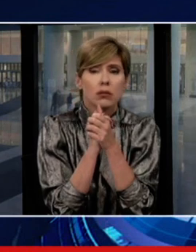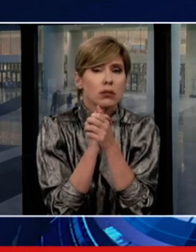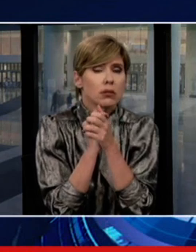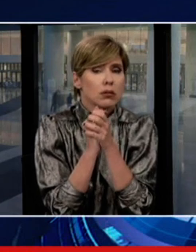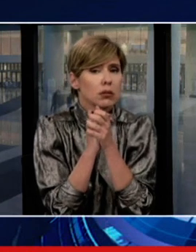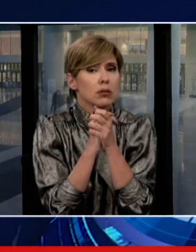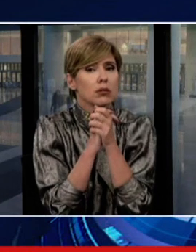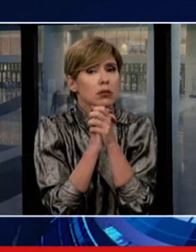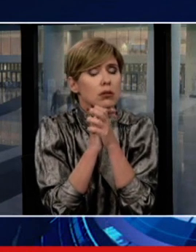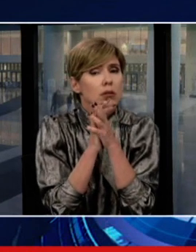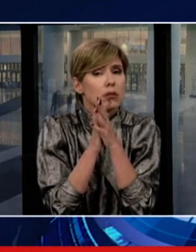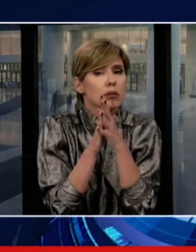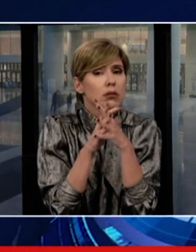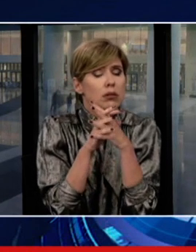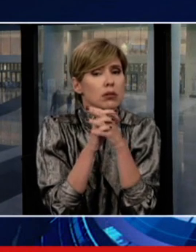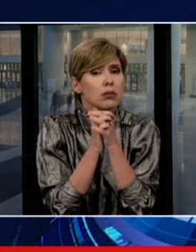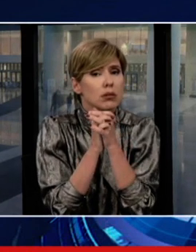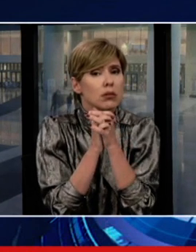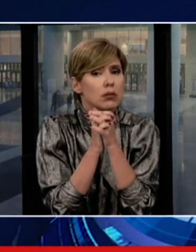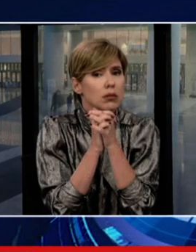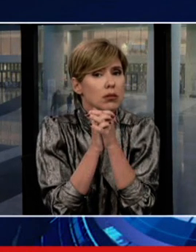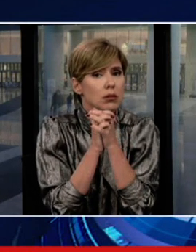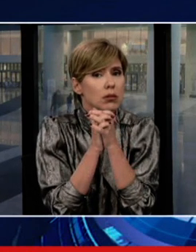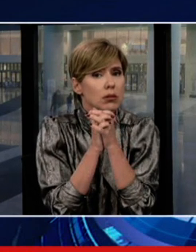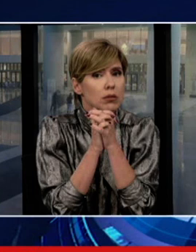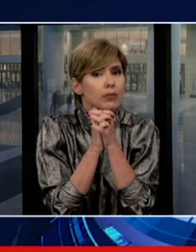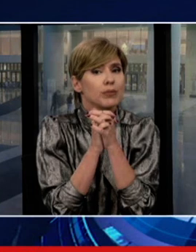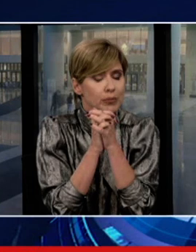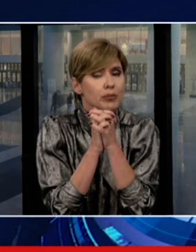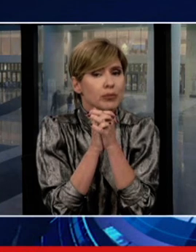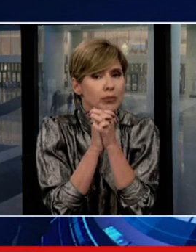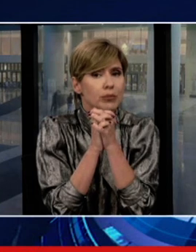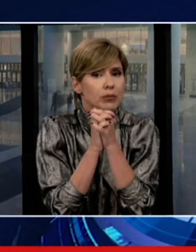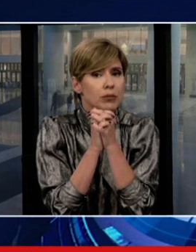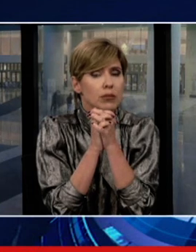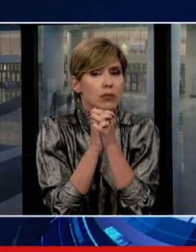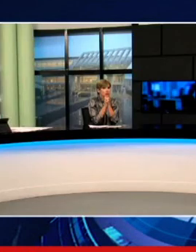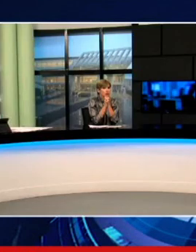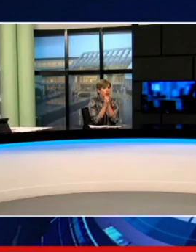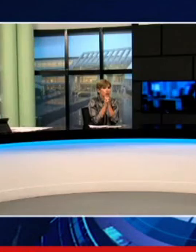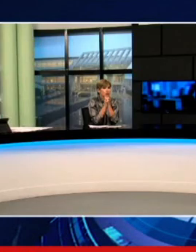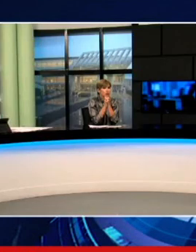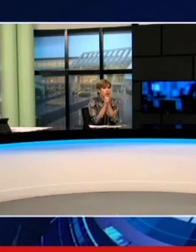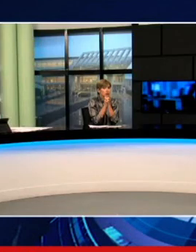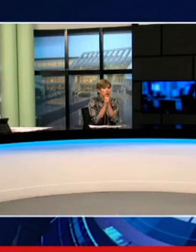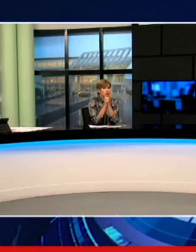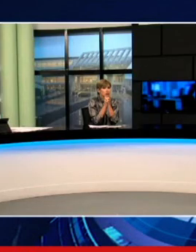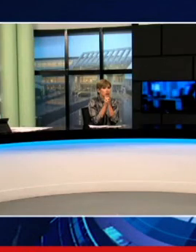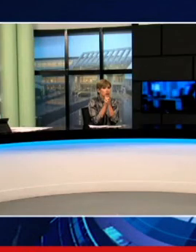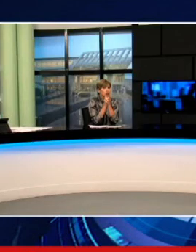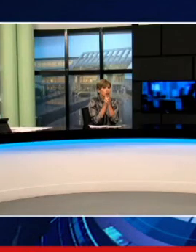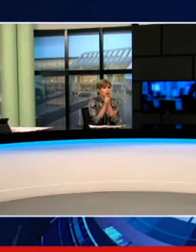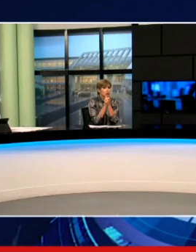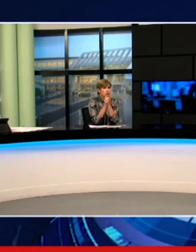έχουμε πάνω από 37 συλλήψεις ιδιοκτητών καταστημάτων